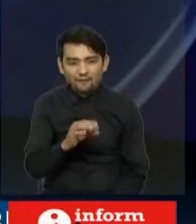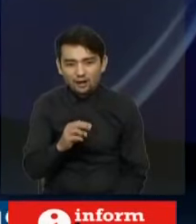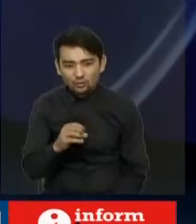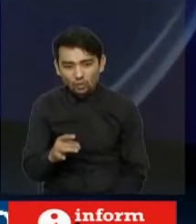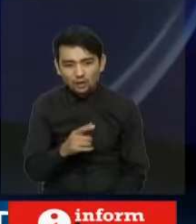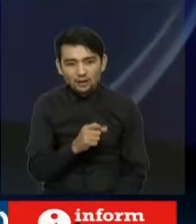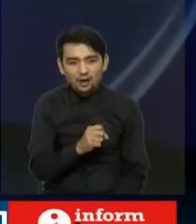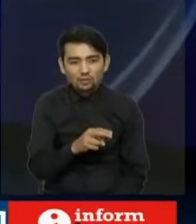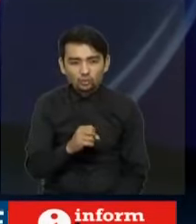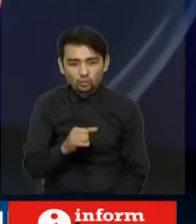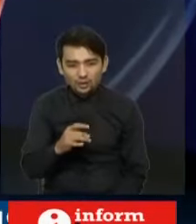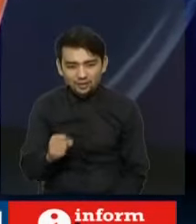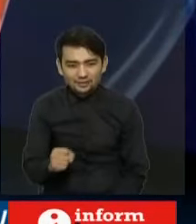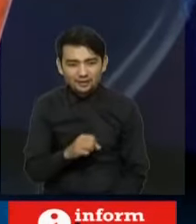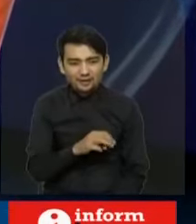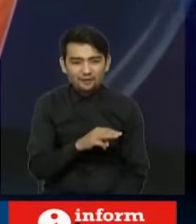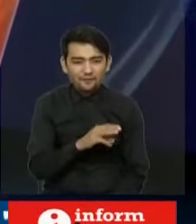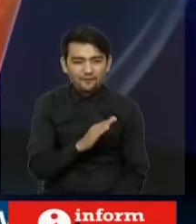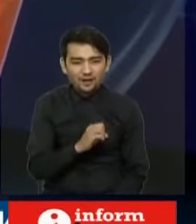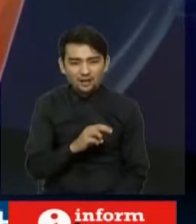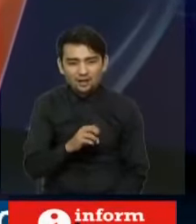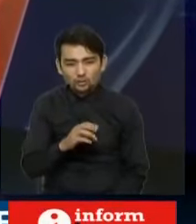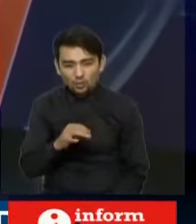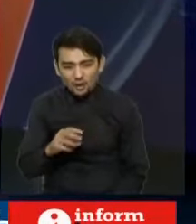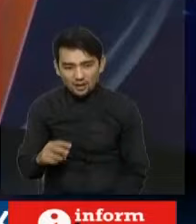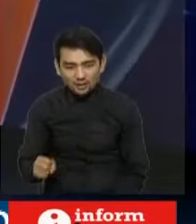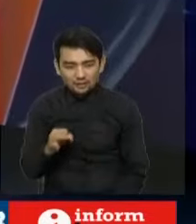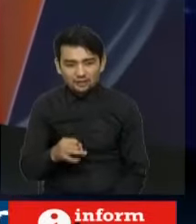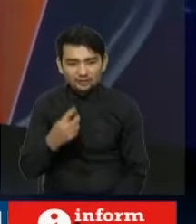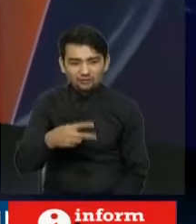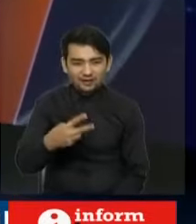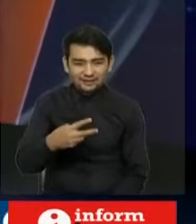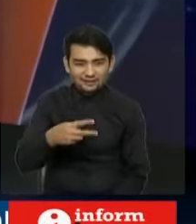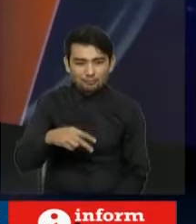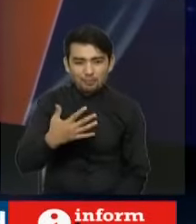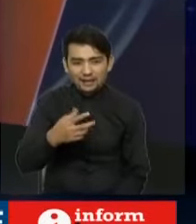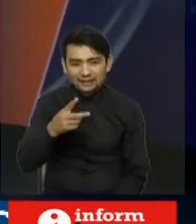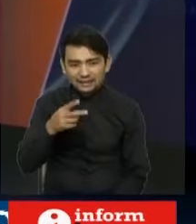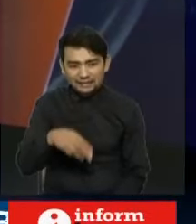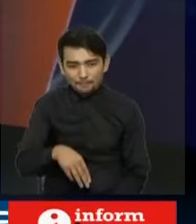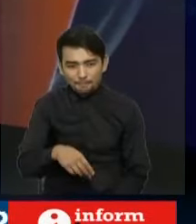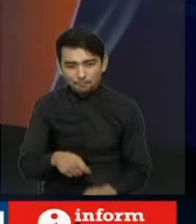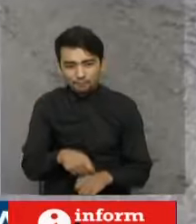Венесуэлы и Гватемалы. В общей сложности им предстоит преодолеть пешком более 25 километров.